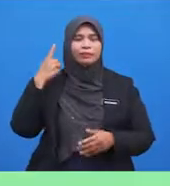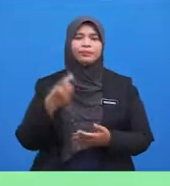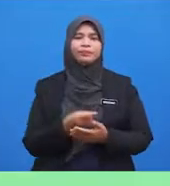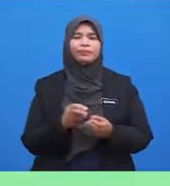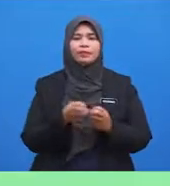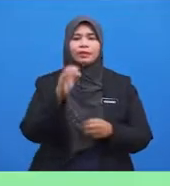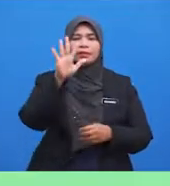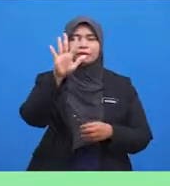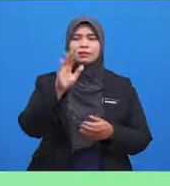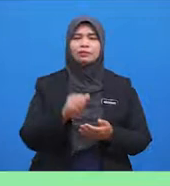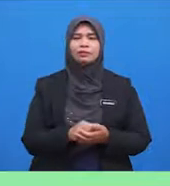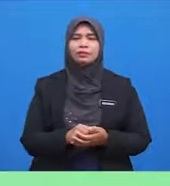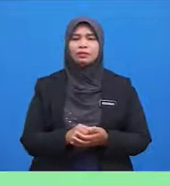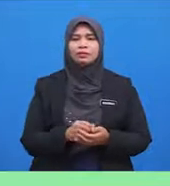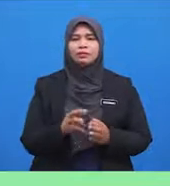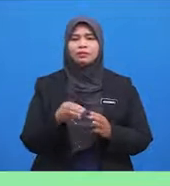Kelima,